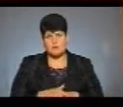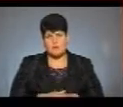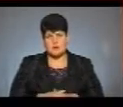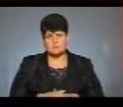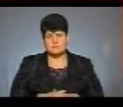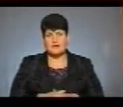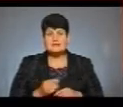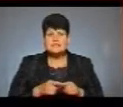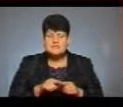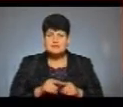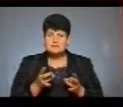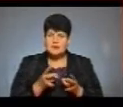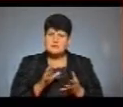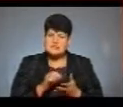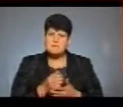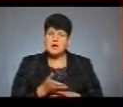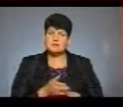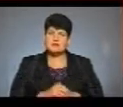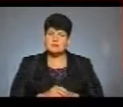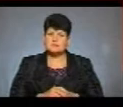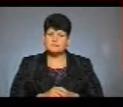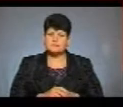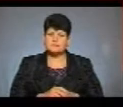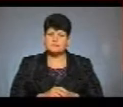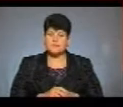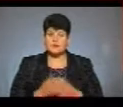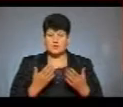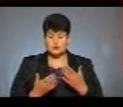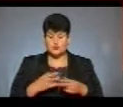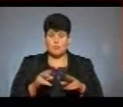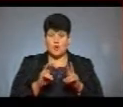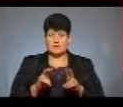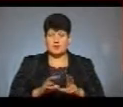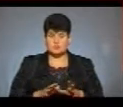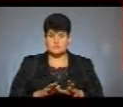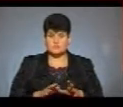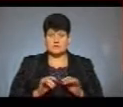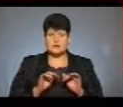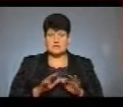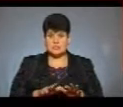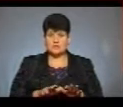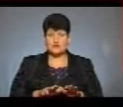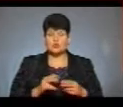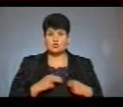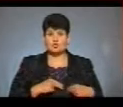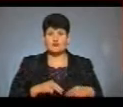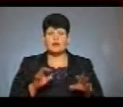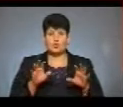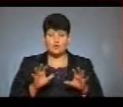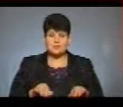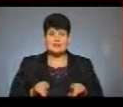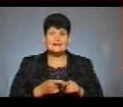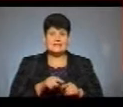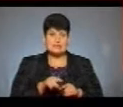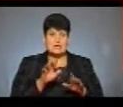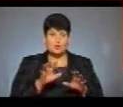От цими речами треба сьогодні займатися. От якщо проаналізувати діючий трудовий кодекс і також цей